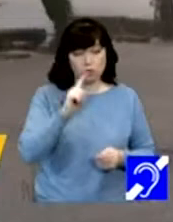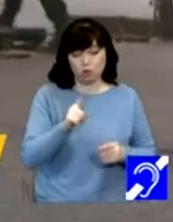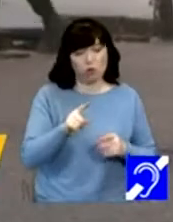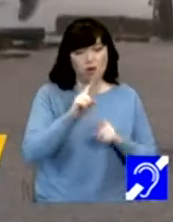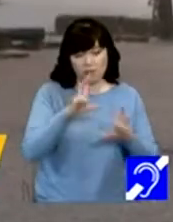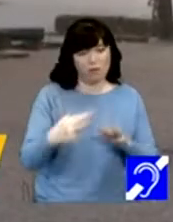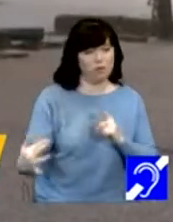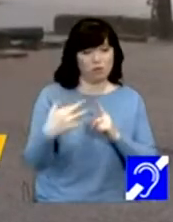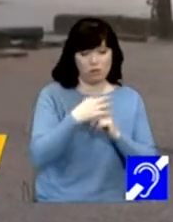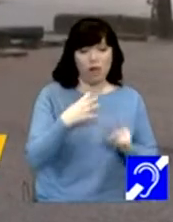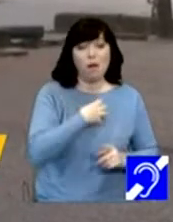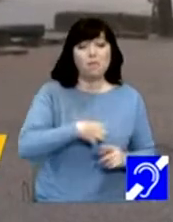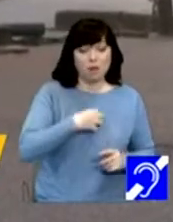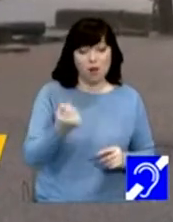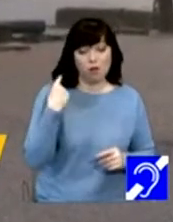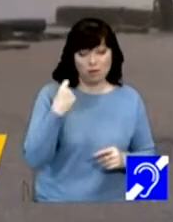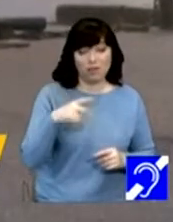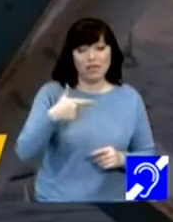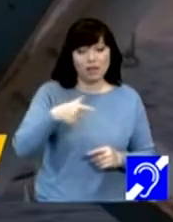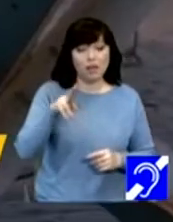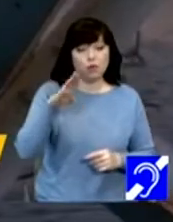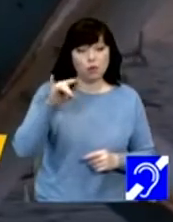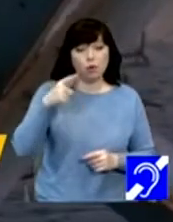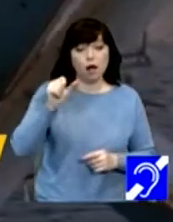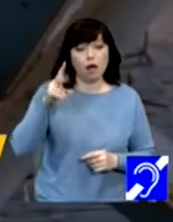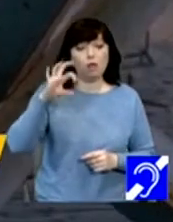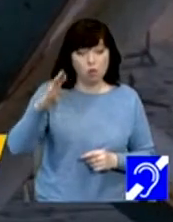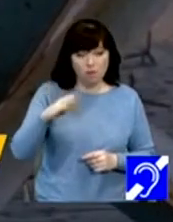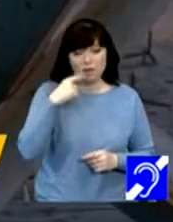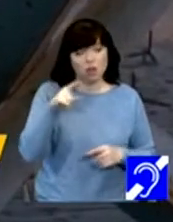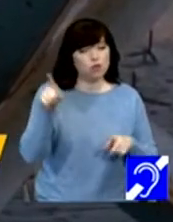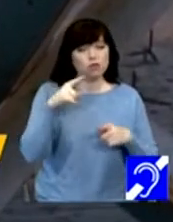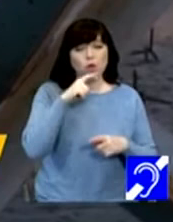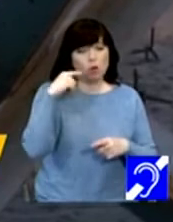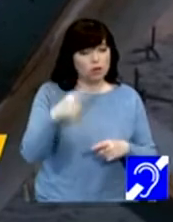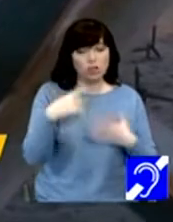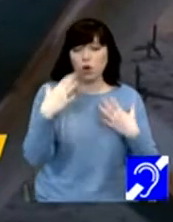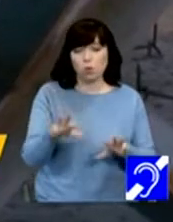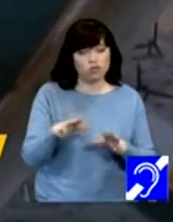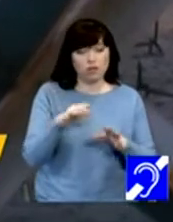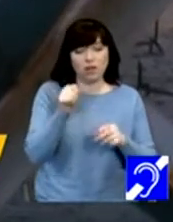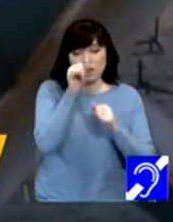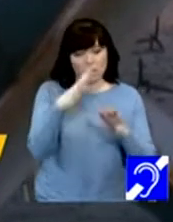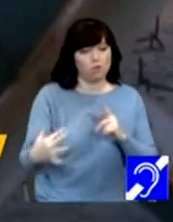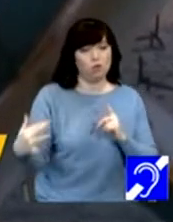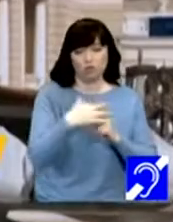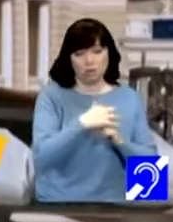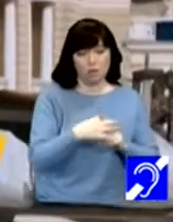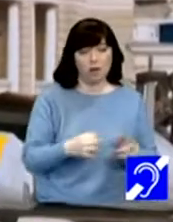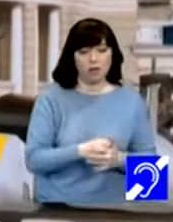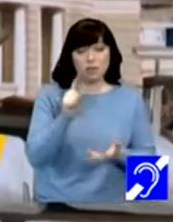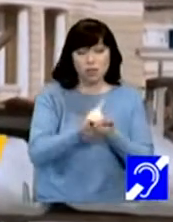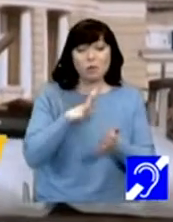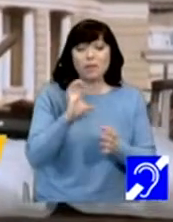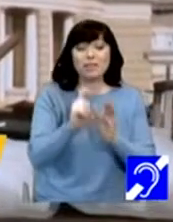atacați. Primarul Odesei, Ghenadi Truhanov, este convins că Rusia a pierdut șansa de a cuceri Odessa, ar fi trebuit să atace în primele